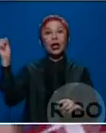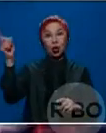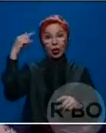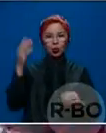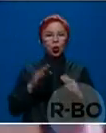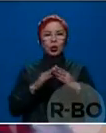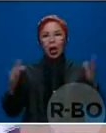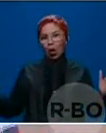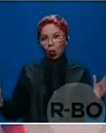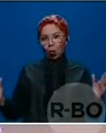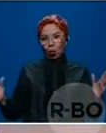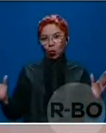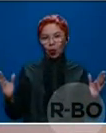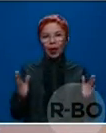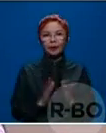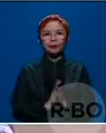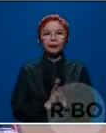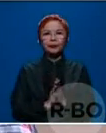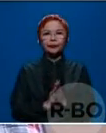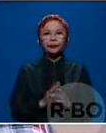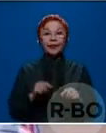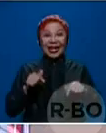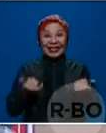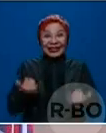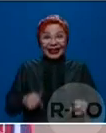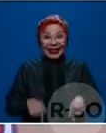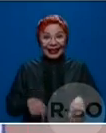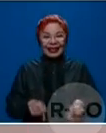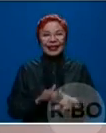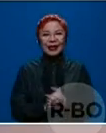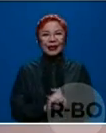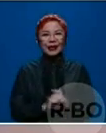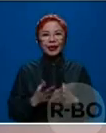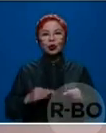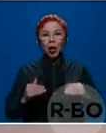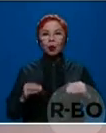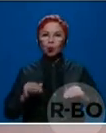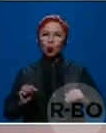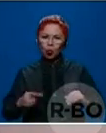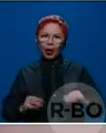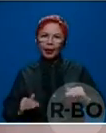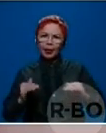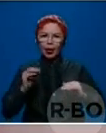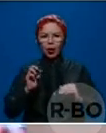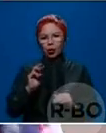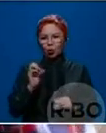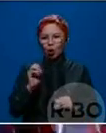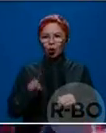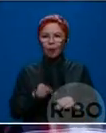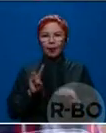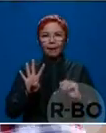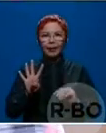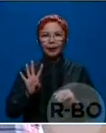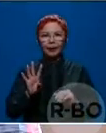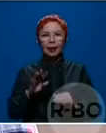sekali 0,43 dan 0,41 Nah sekarang kita sudah 0,41 dan 0,4 lalu kita juga mengatakan